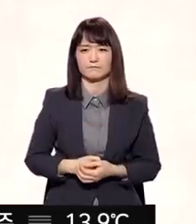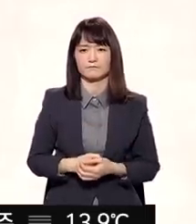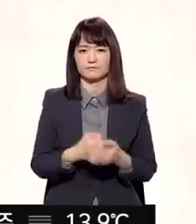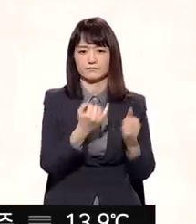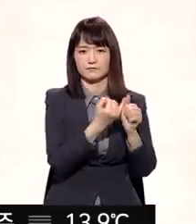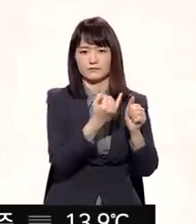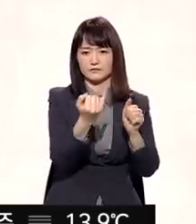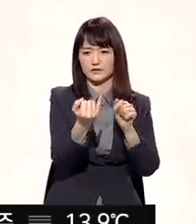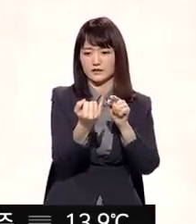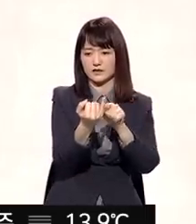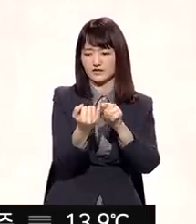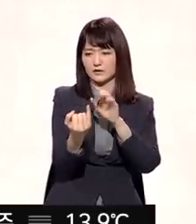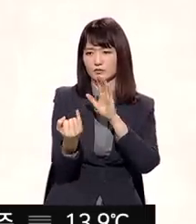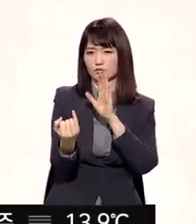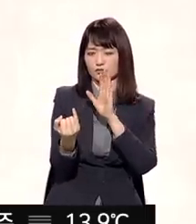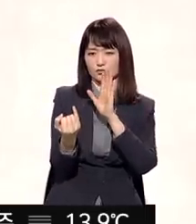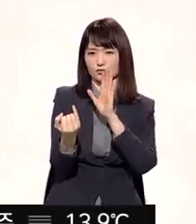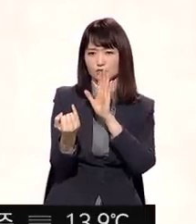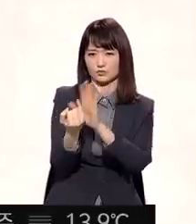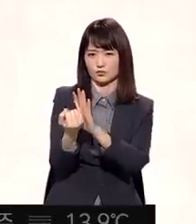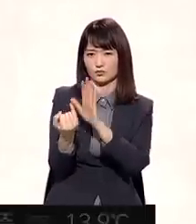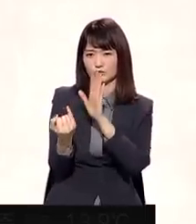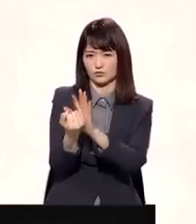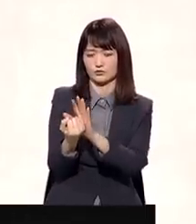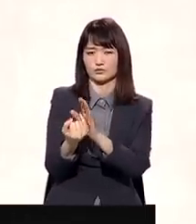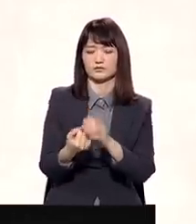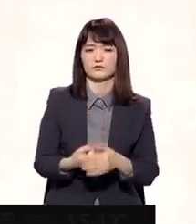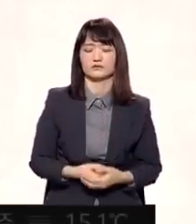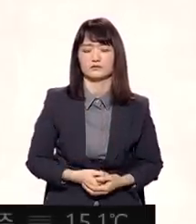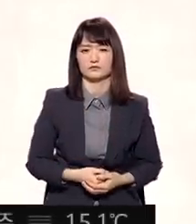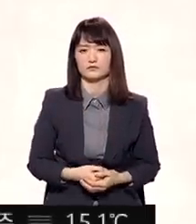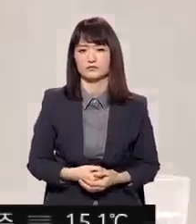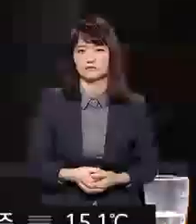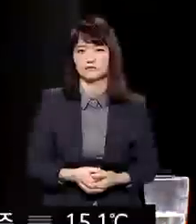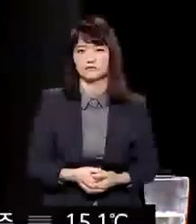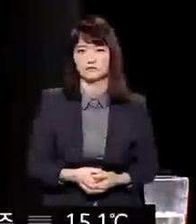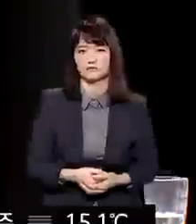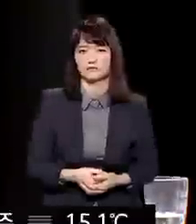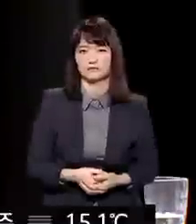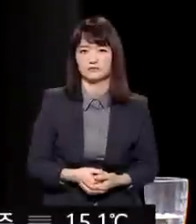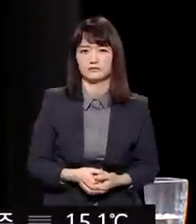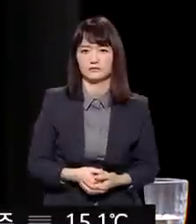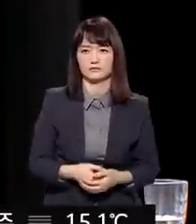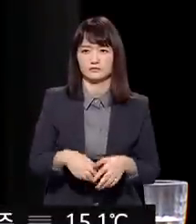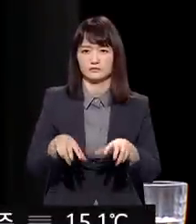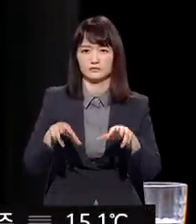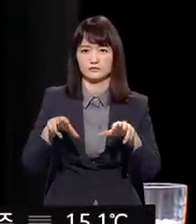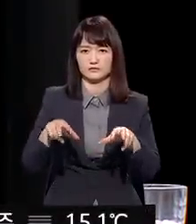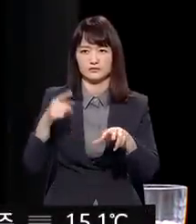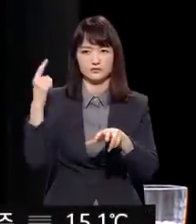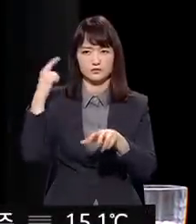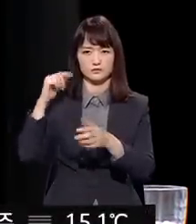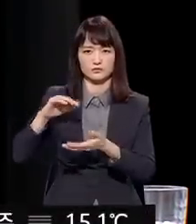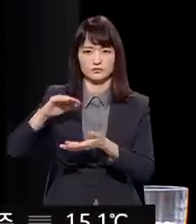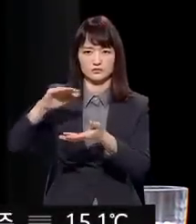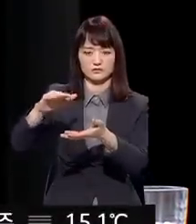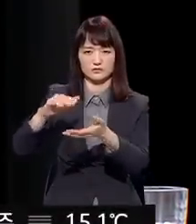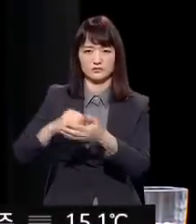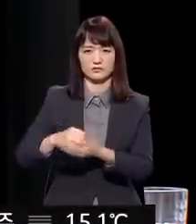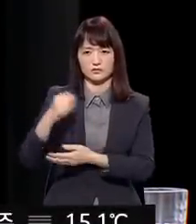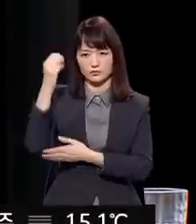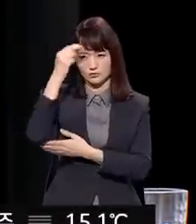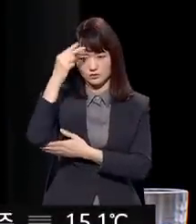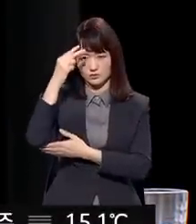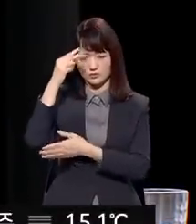아내도 어느 정도 조력을 했던 것으로 보입니다. 자, 소장님, 이게 지금 네. 저희가 전해드린 게 여고생 시절부터